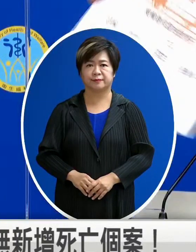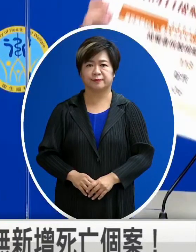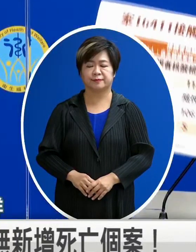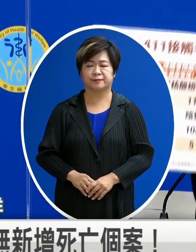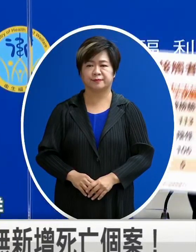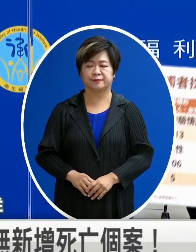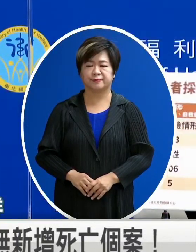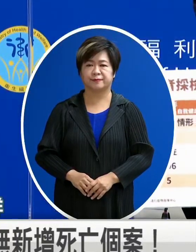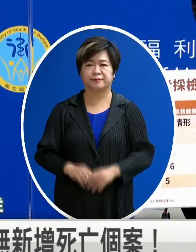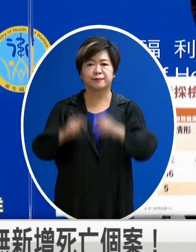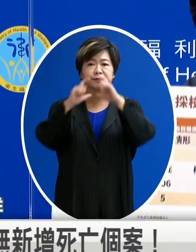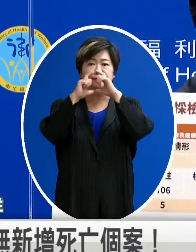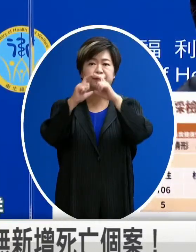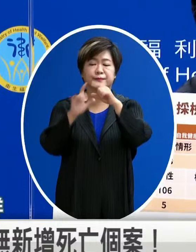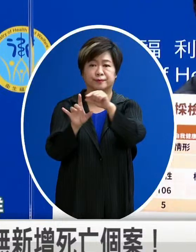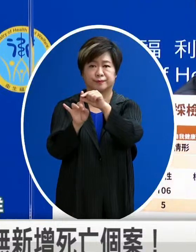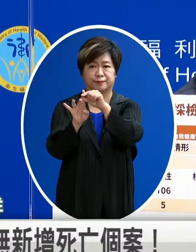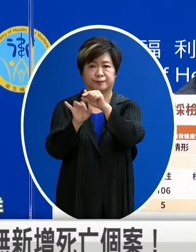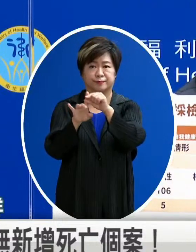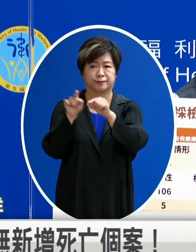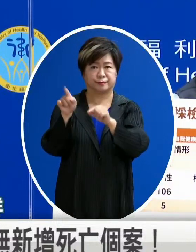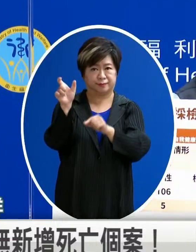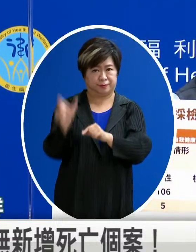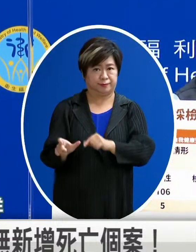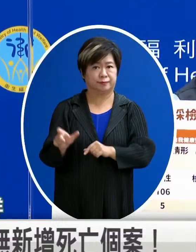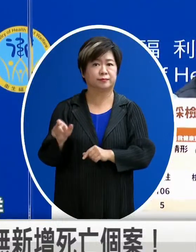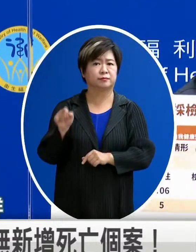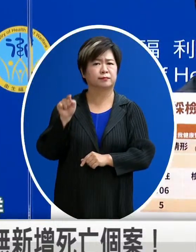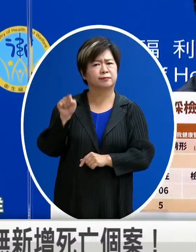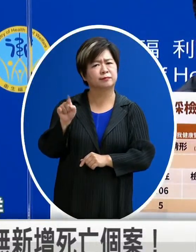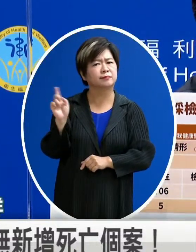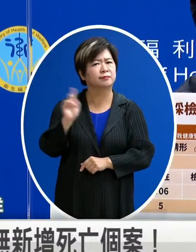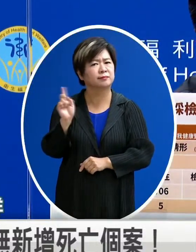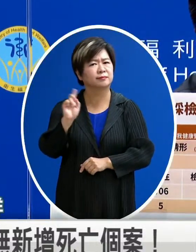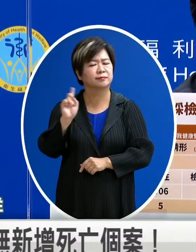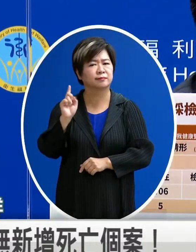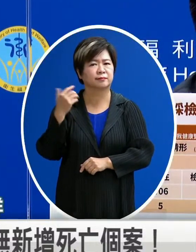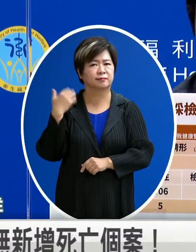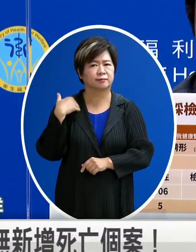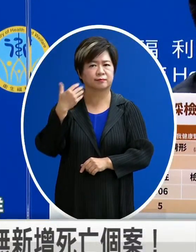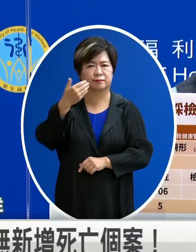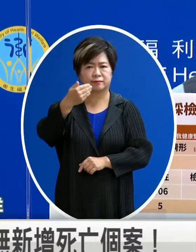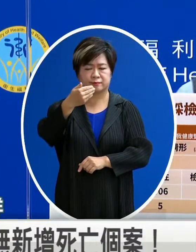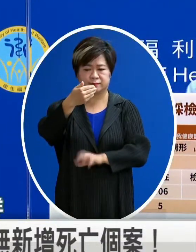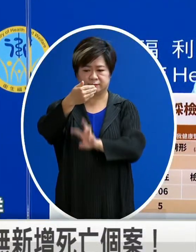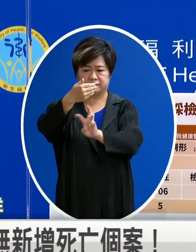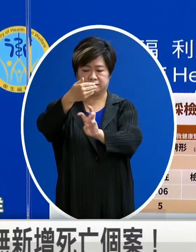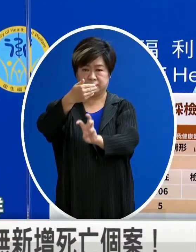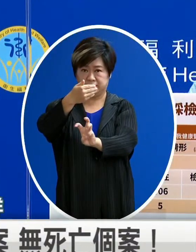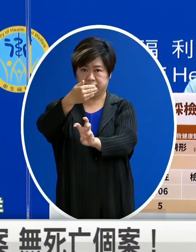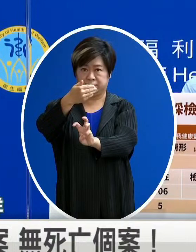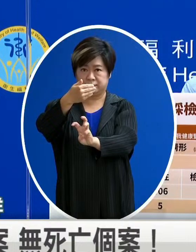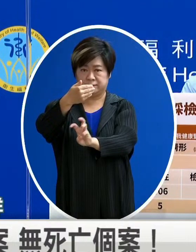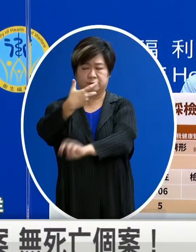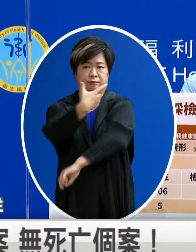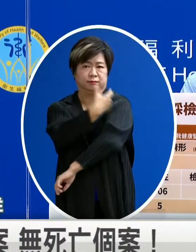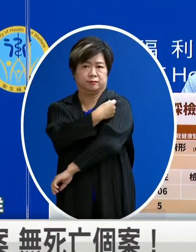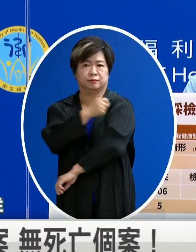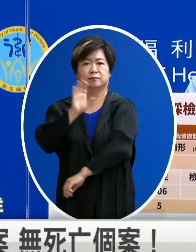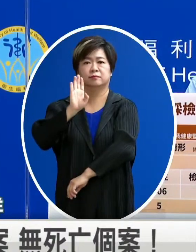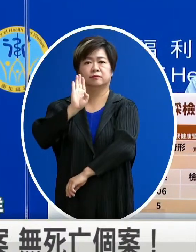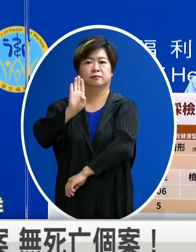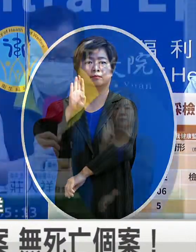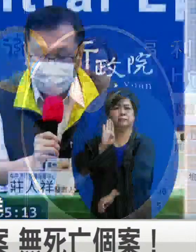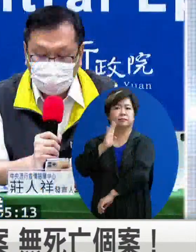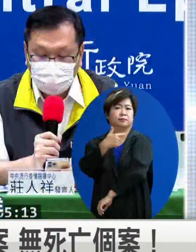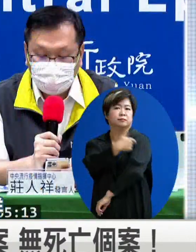有关台中市的这个个案他是在9月30号接种 BNT 的